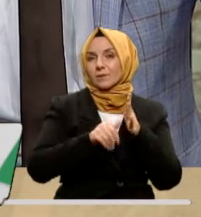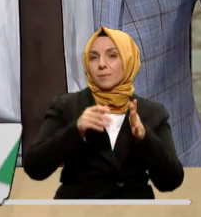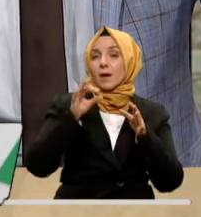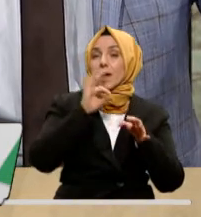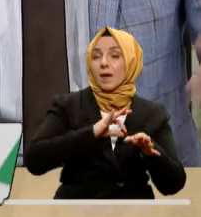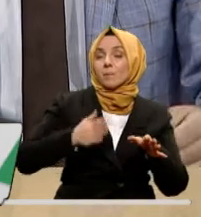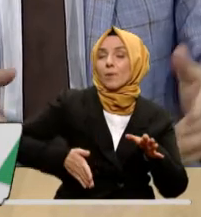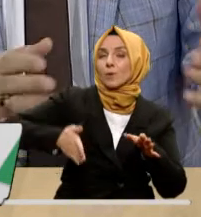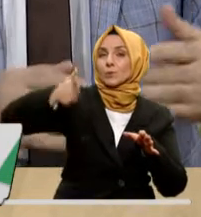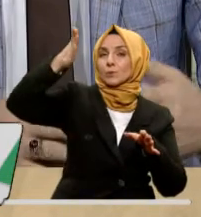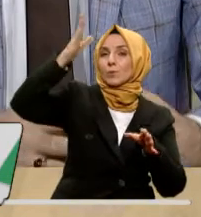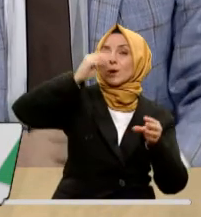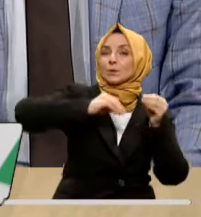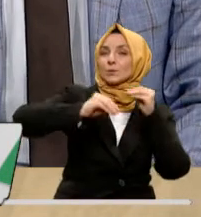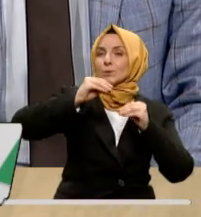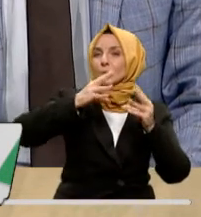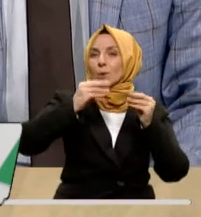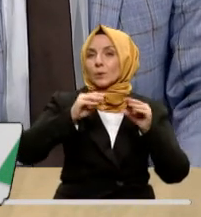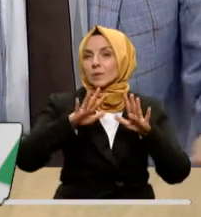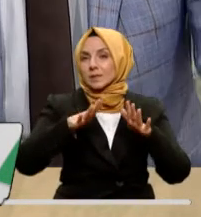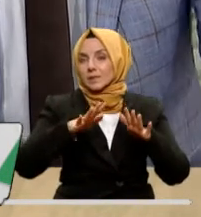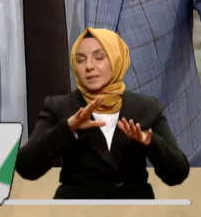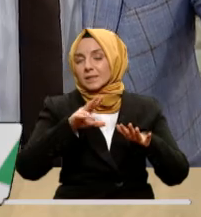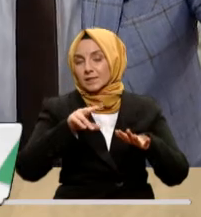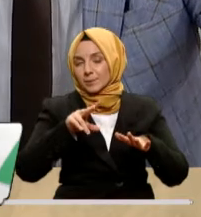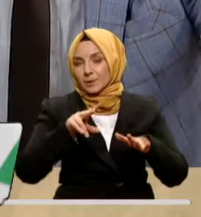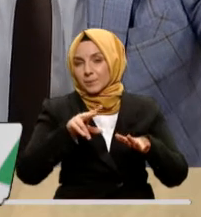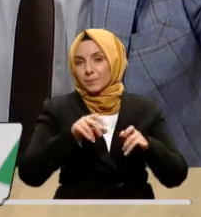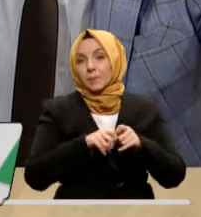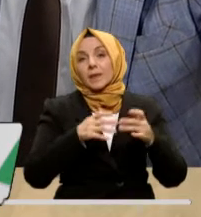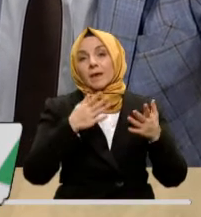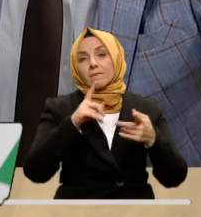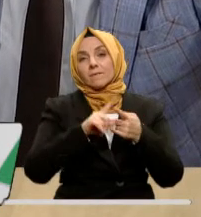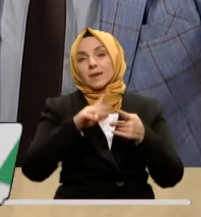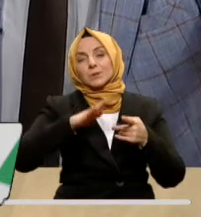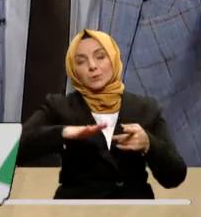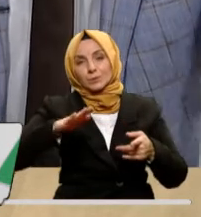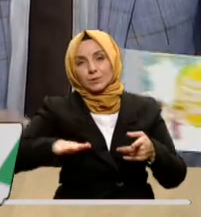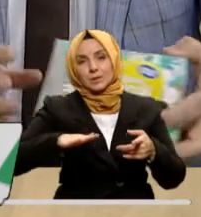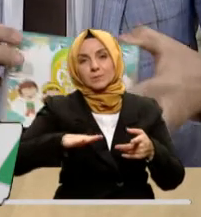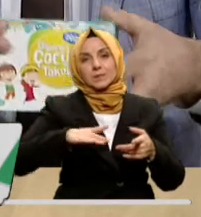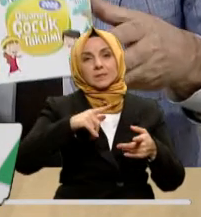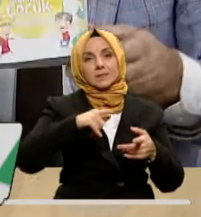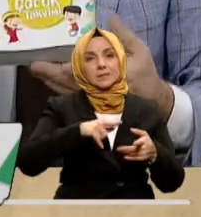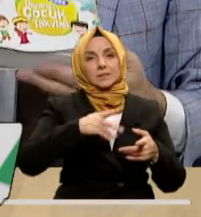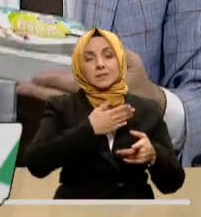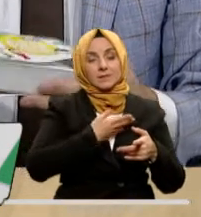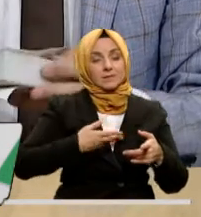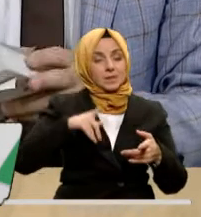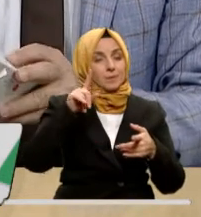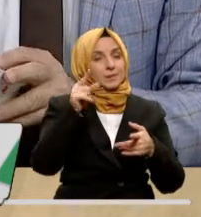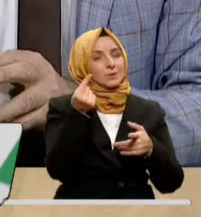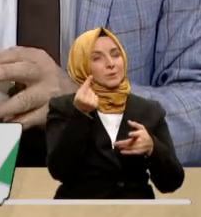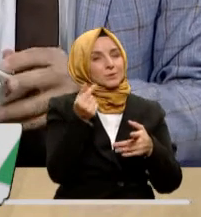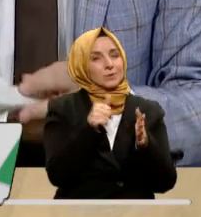zevkimize hitap edebilecek bir takvim aynı zamanda çocuklarımıza hitap edecek bir şöyle küçük takvimi Biz de